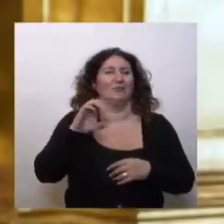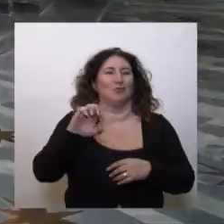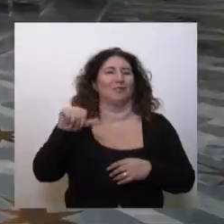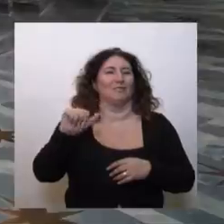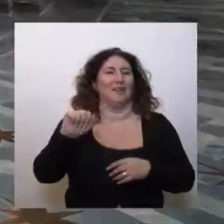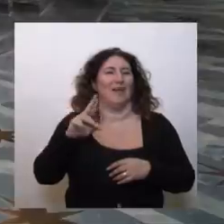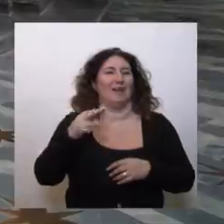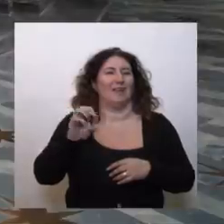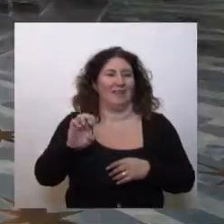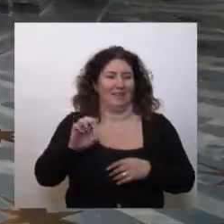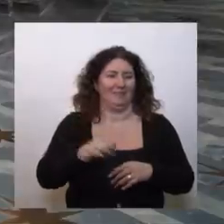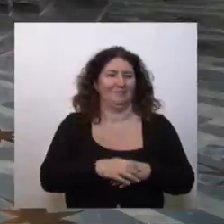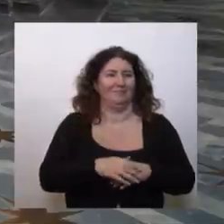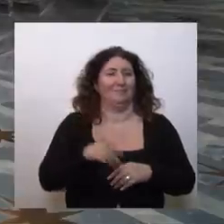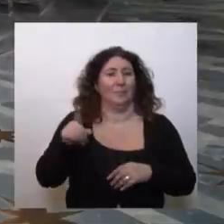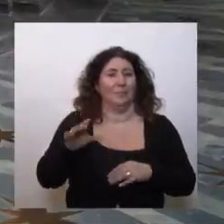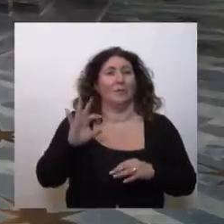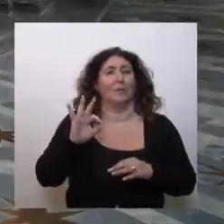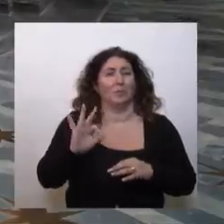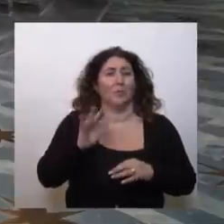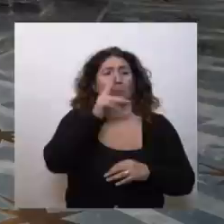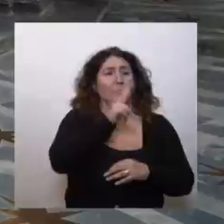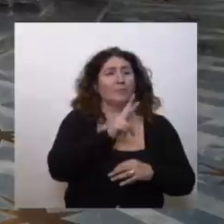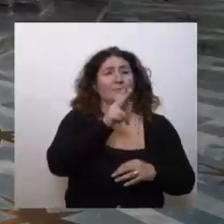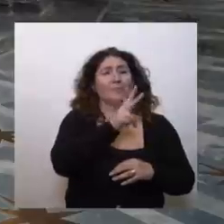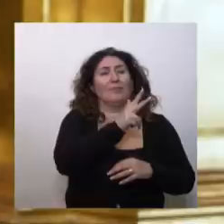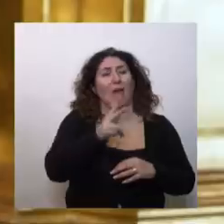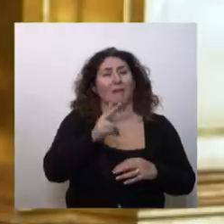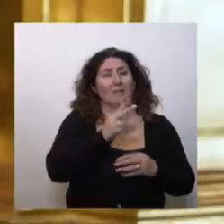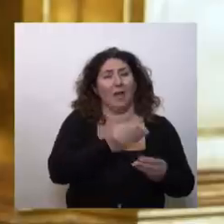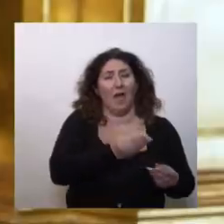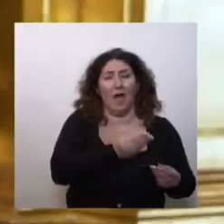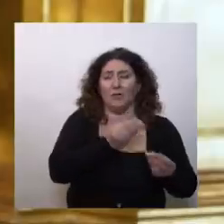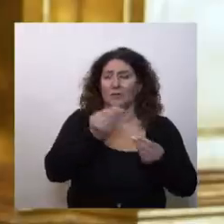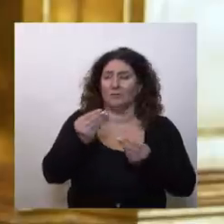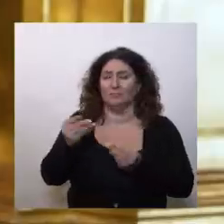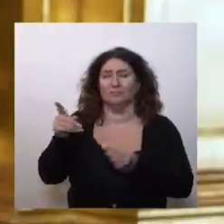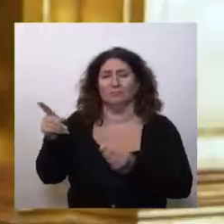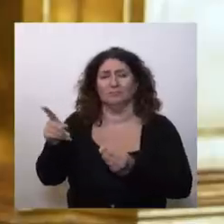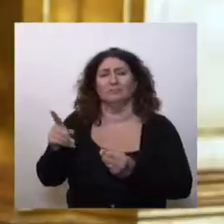Nosiglia, il custode pontificio della Santa Sindone.